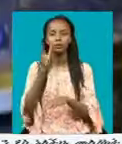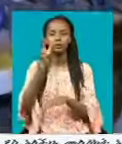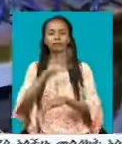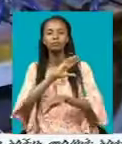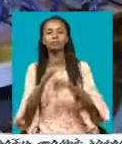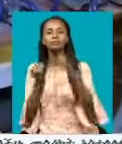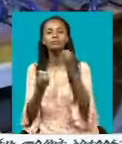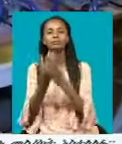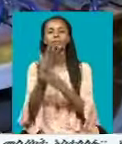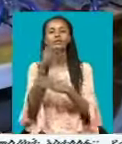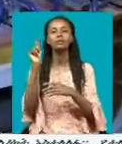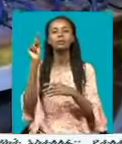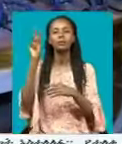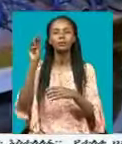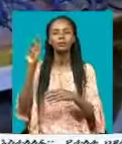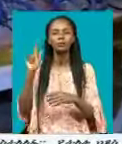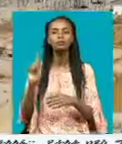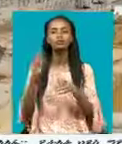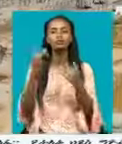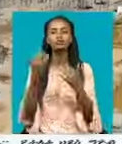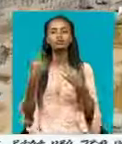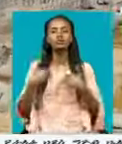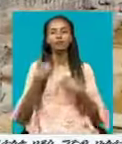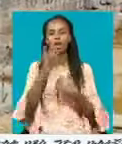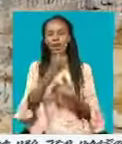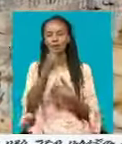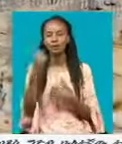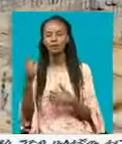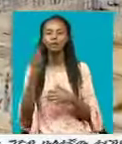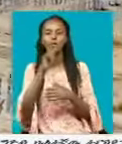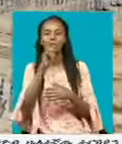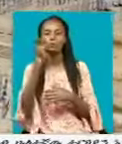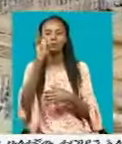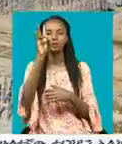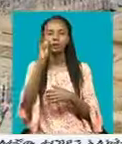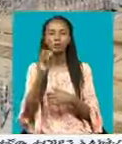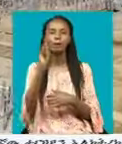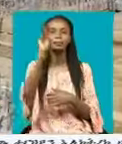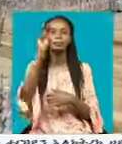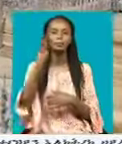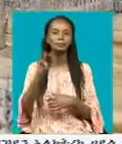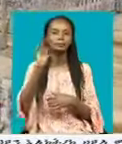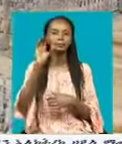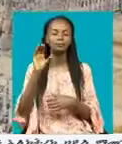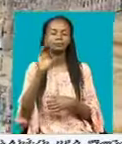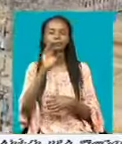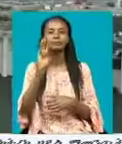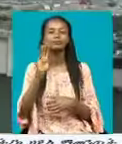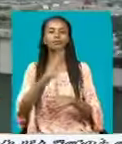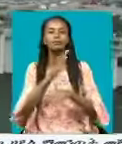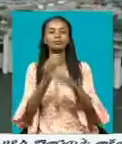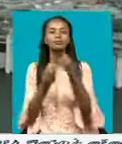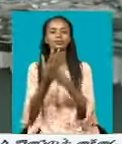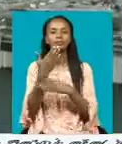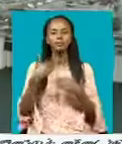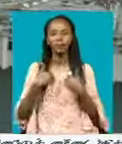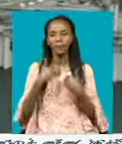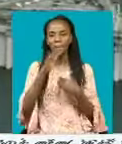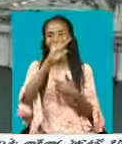ማመንጫ ተርባይኖች አሁን ባለው ሁኔታ እያንዳንዳቸው እስከ 270 ሜጋዋት ኃይል ማመንጨት አቅም አላቸው። በድምር